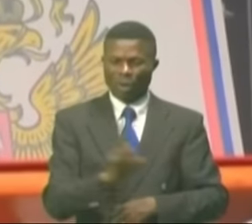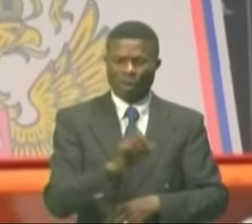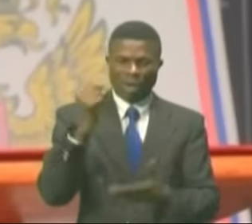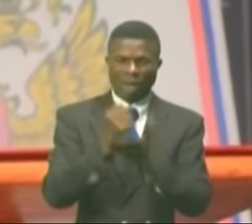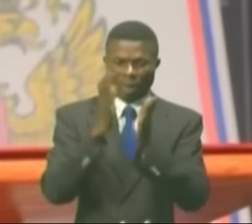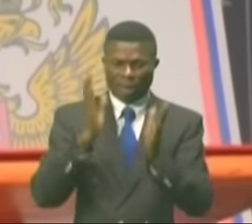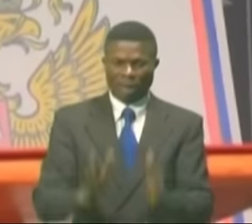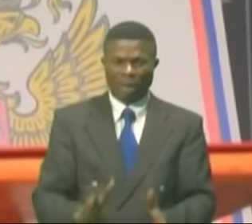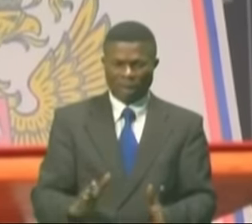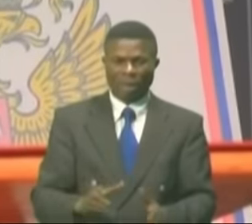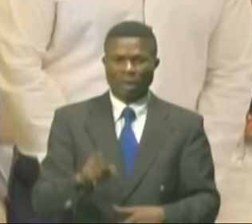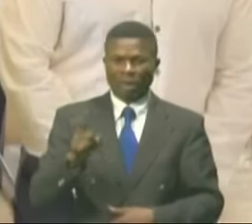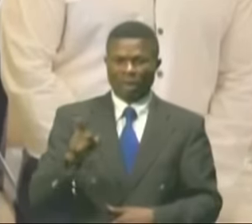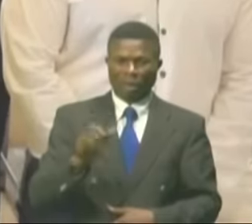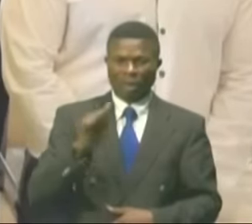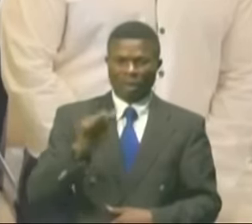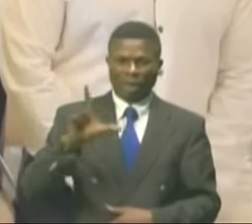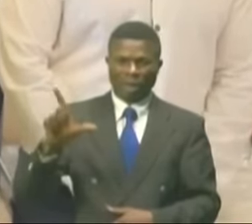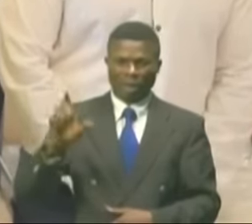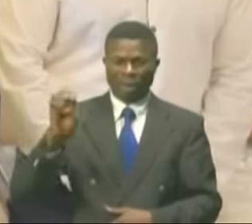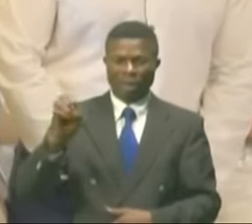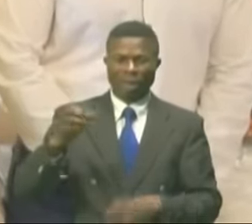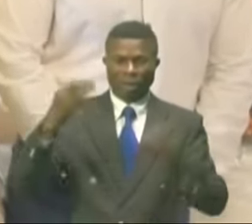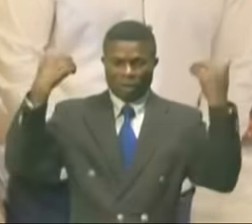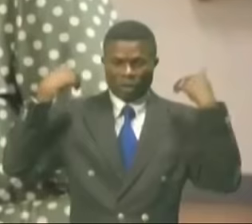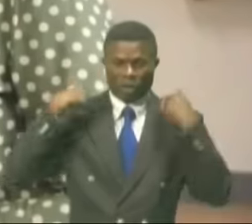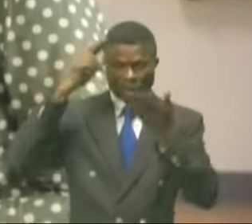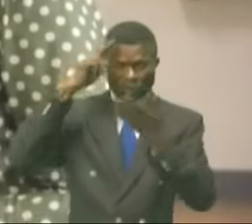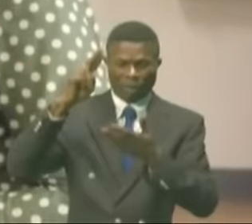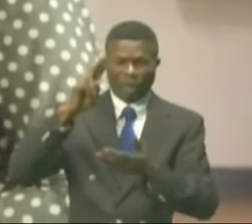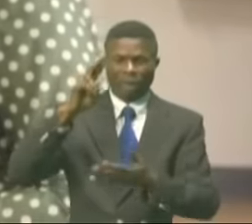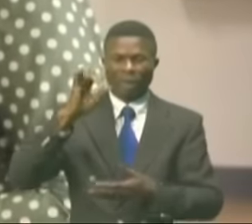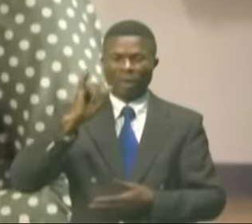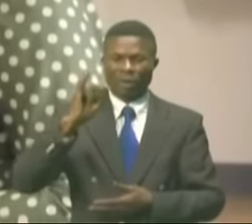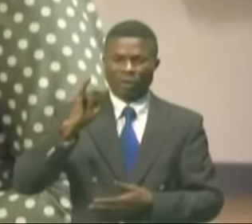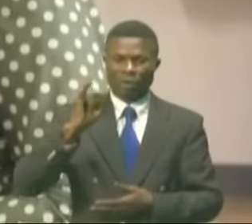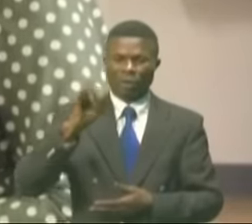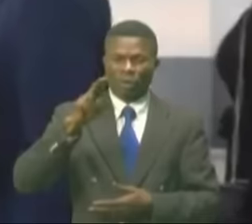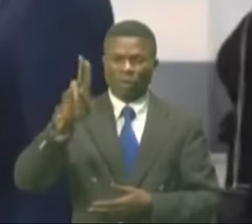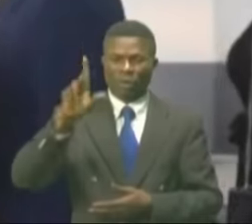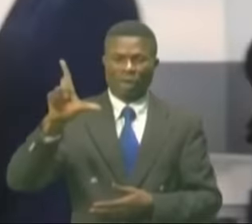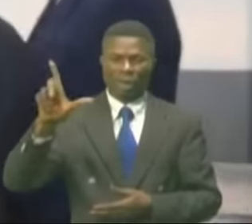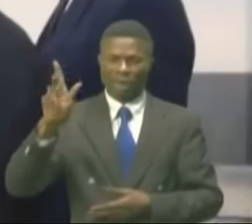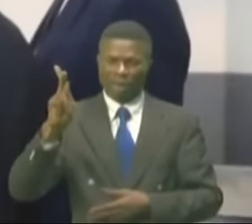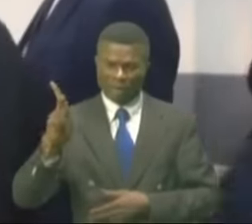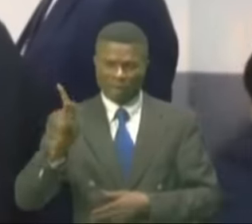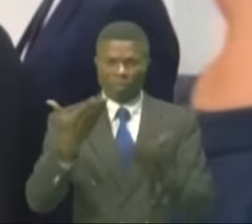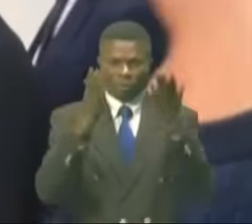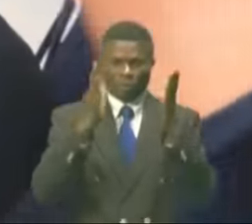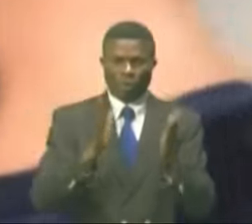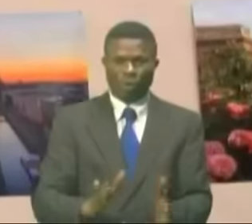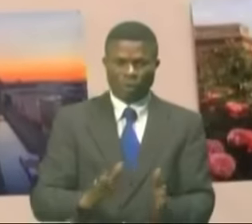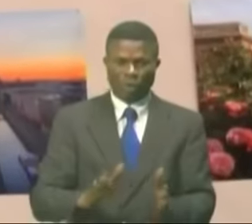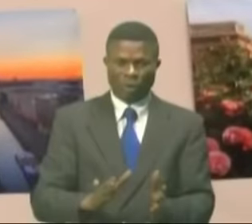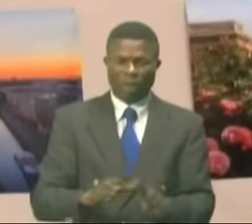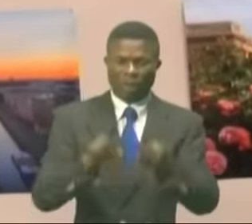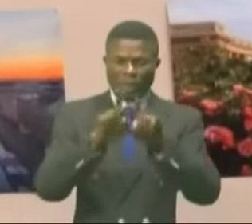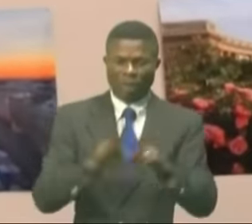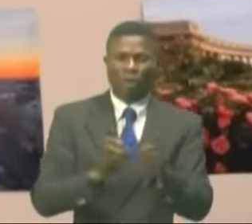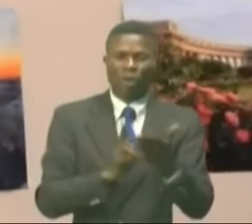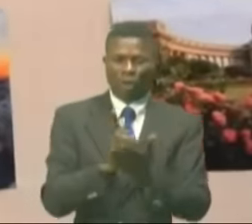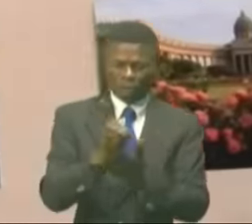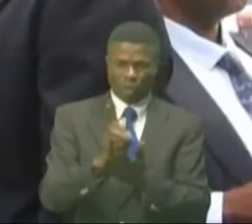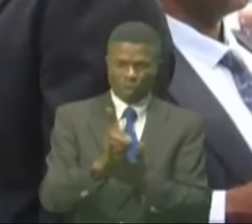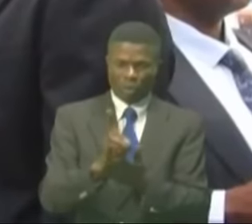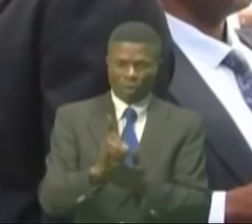l'ambassadeur Alexei Tentebov et le recteur de l'ULK Jean-Lucien Kitima. Les étudiants auront aussi droit à